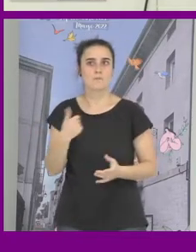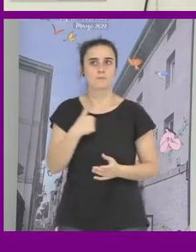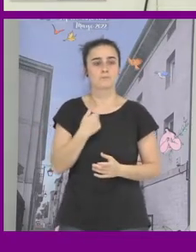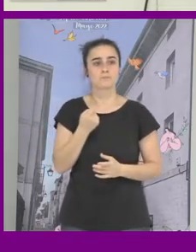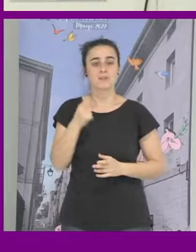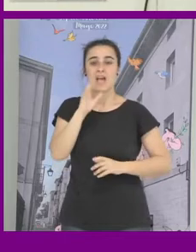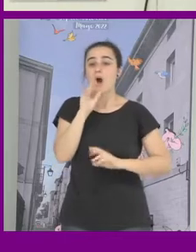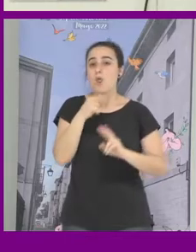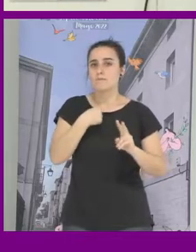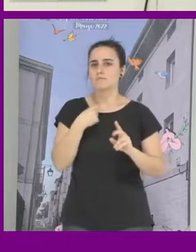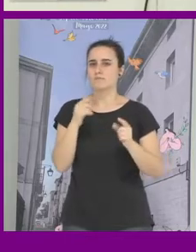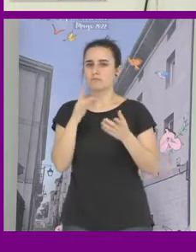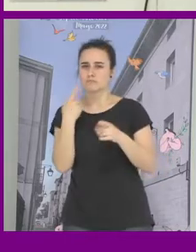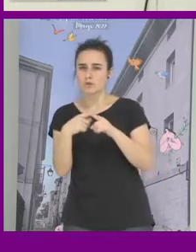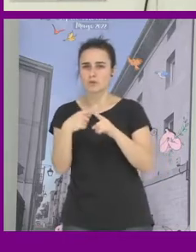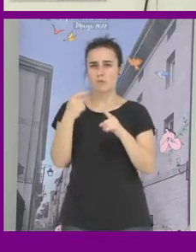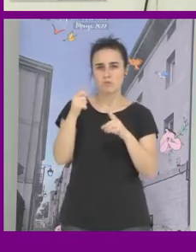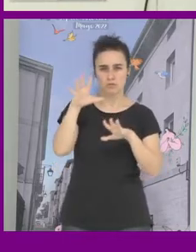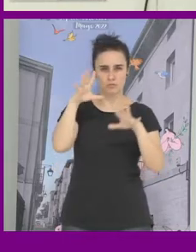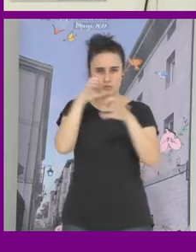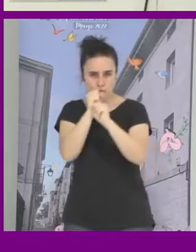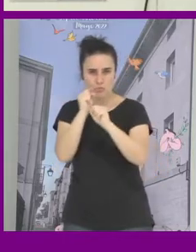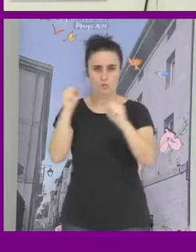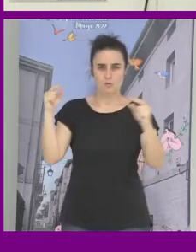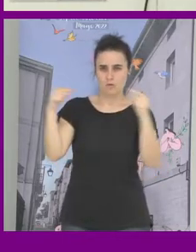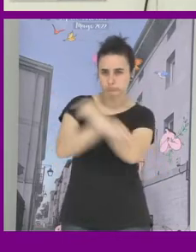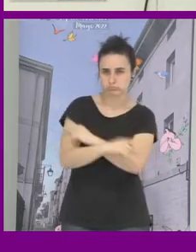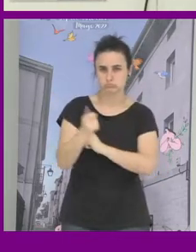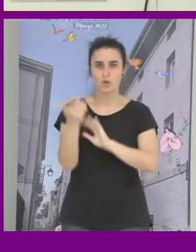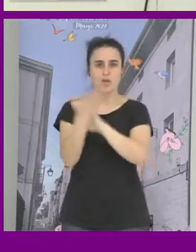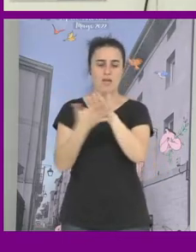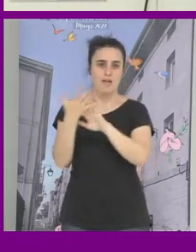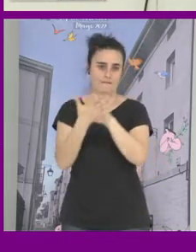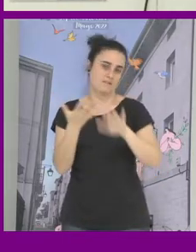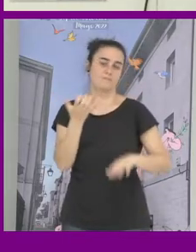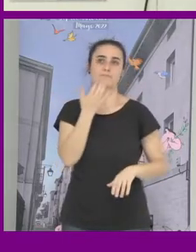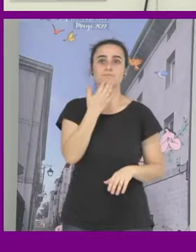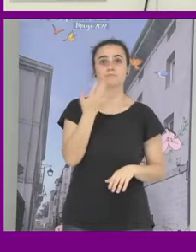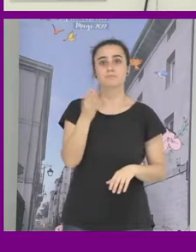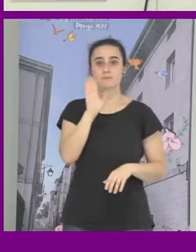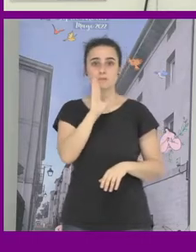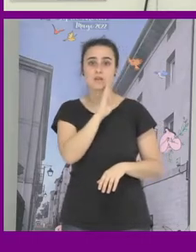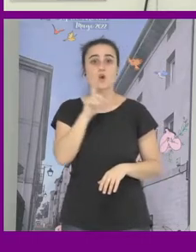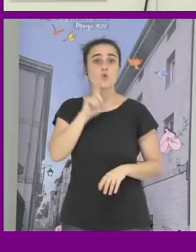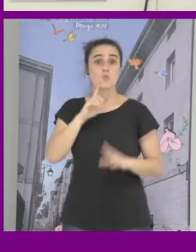landuko ditudan kontraesanak eta korapiloen inguruan aritzea, ez? Ba adibidez, amatasun boioak